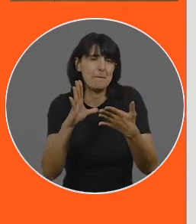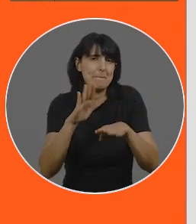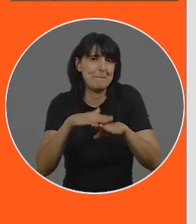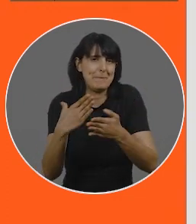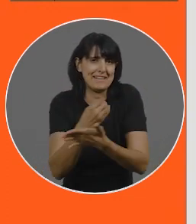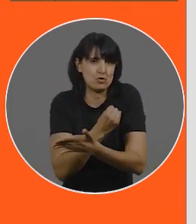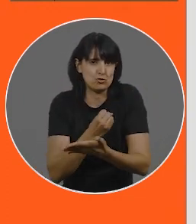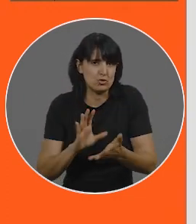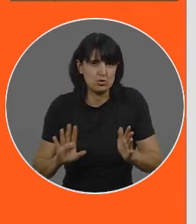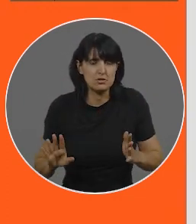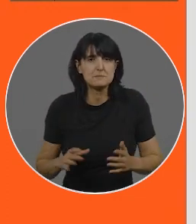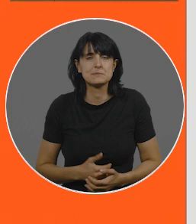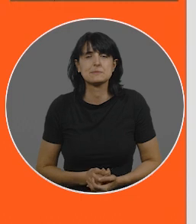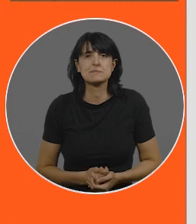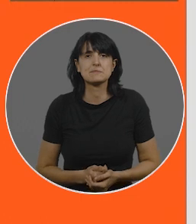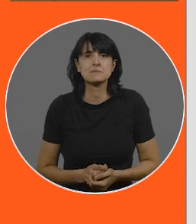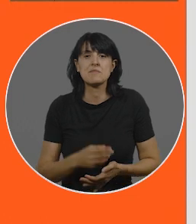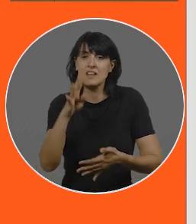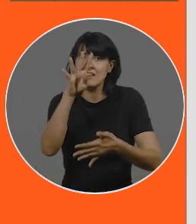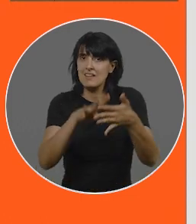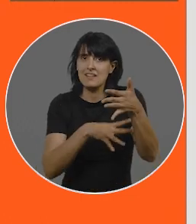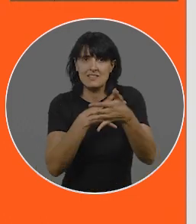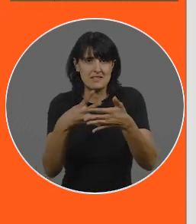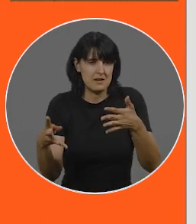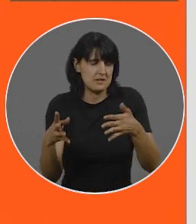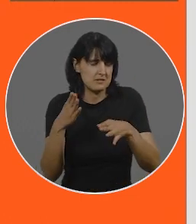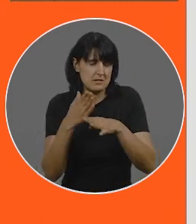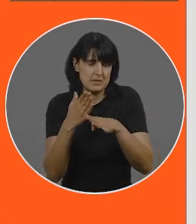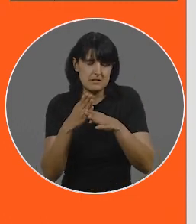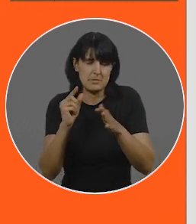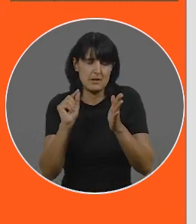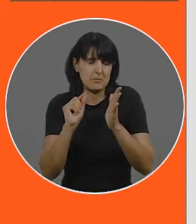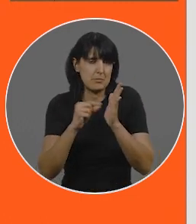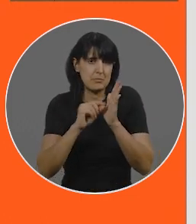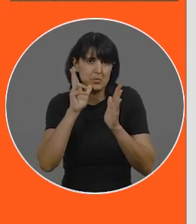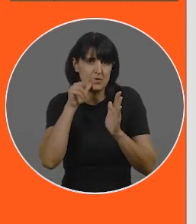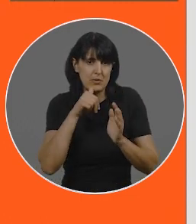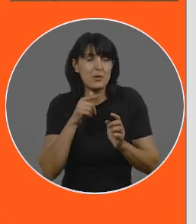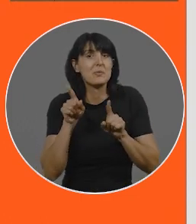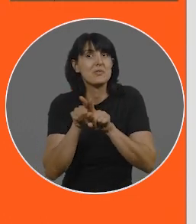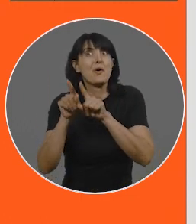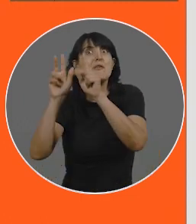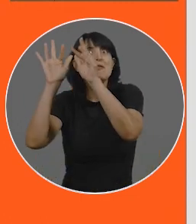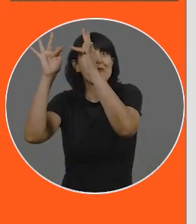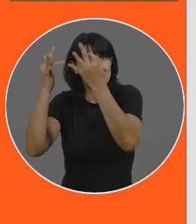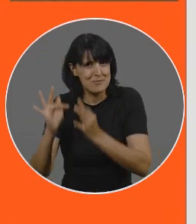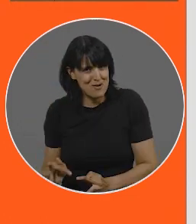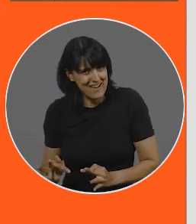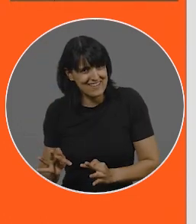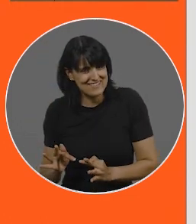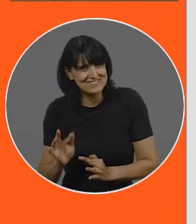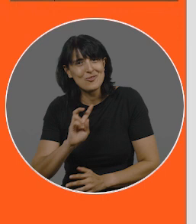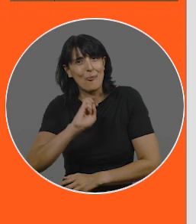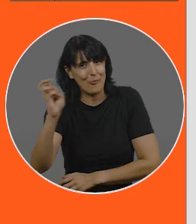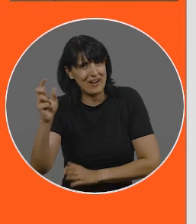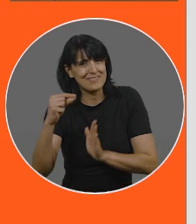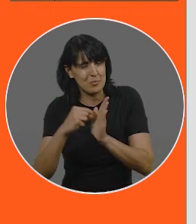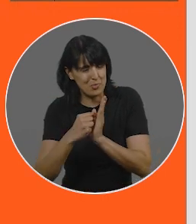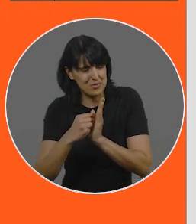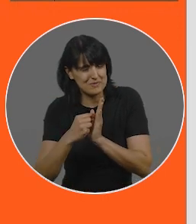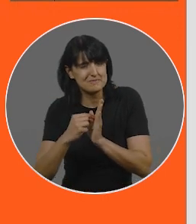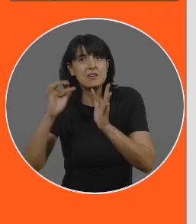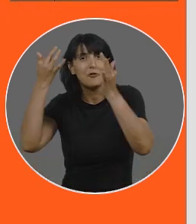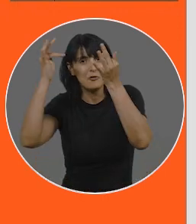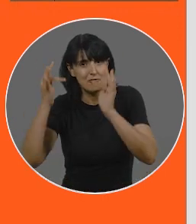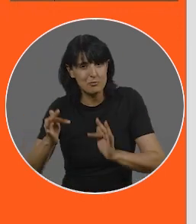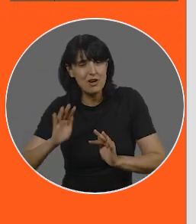genèriques. I s'han de seguir. Llavors, les taules són un clàssic punt de dolor, com els formularis, que també són un clàssic